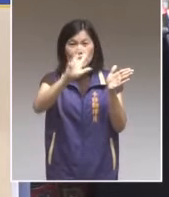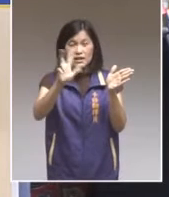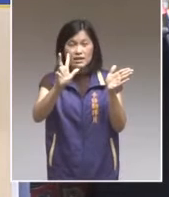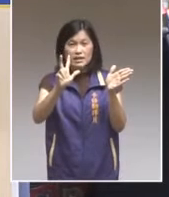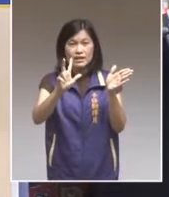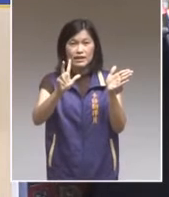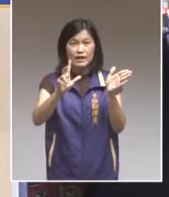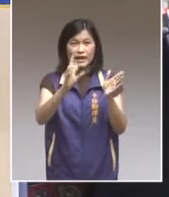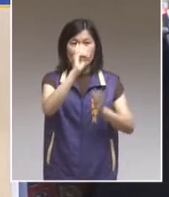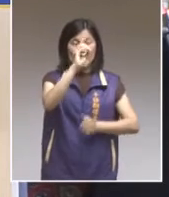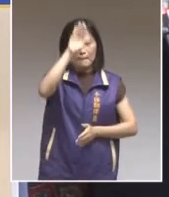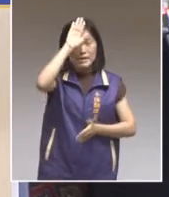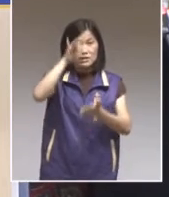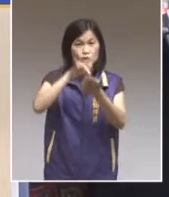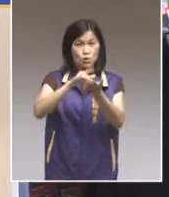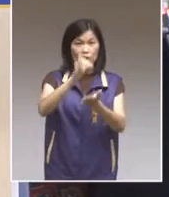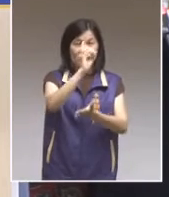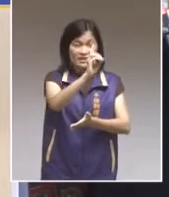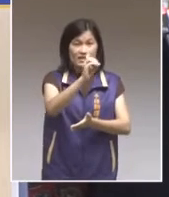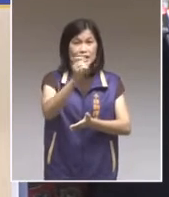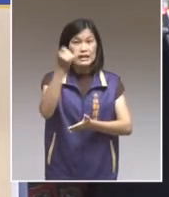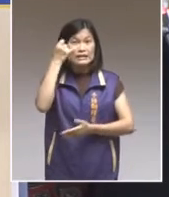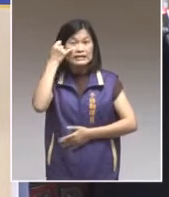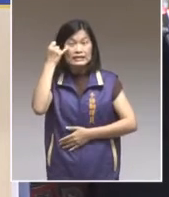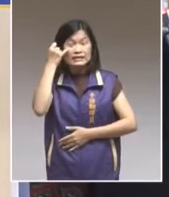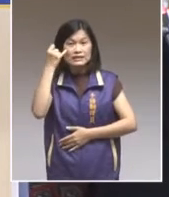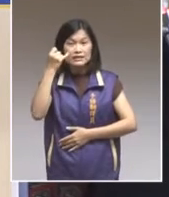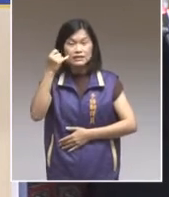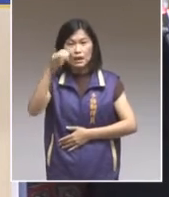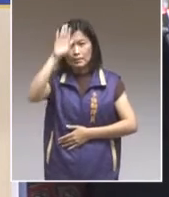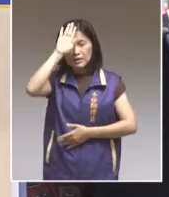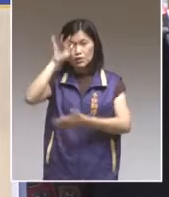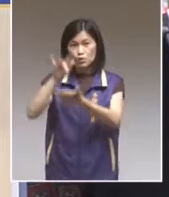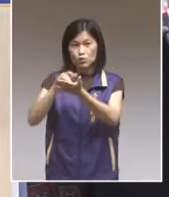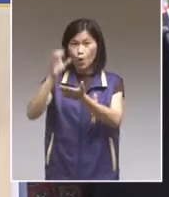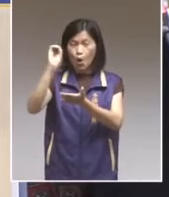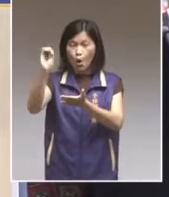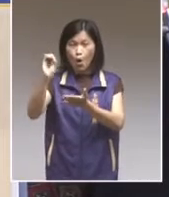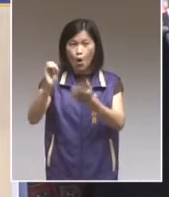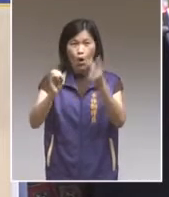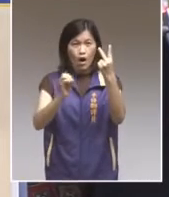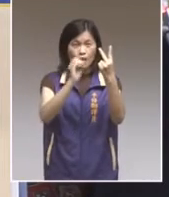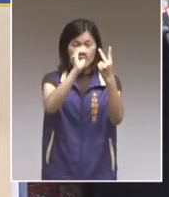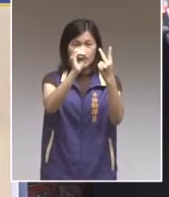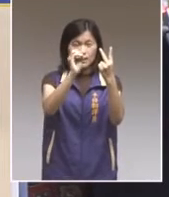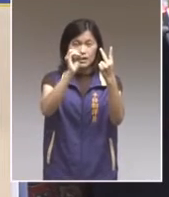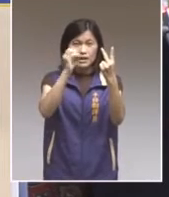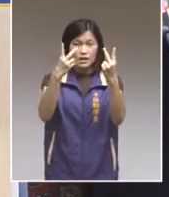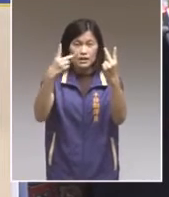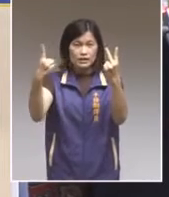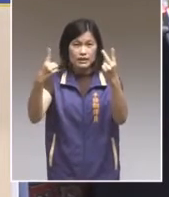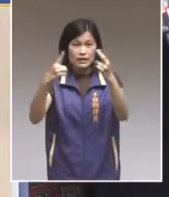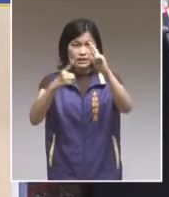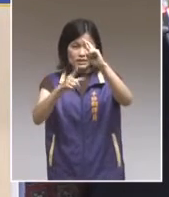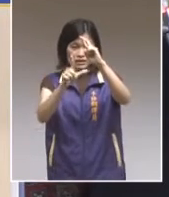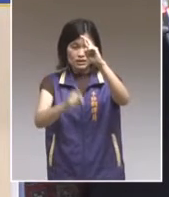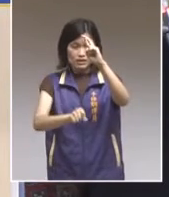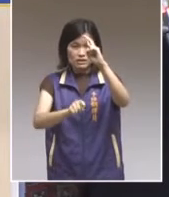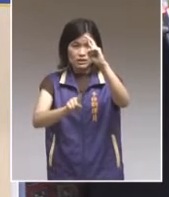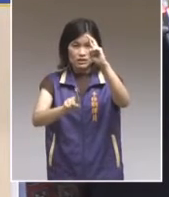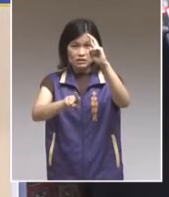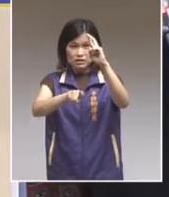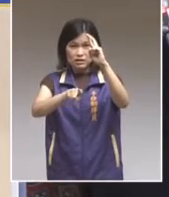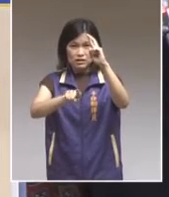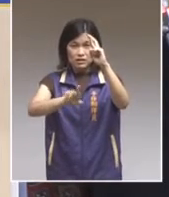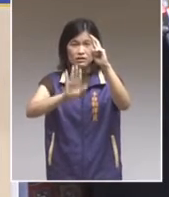部分，那紫色的部分是 Omicron 从2021年12月之后主